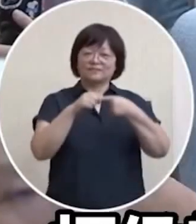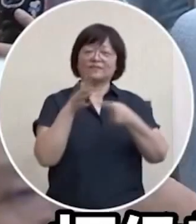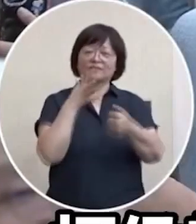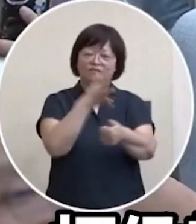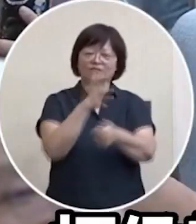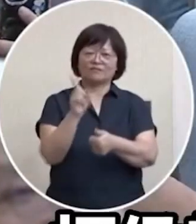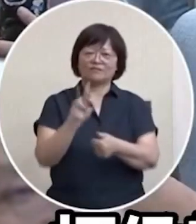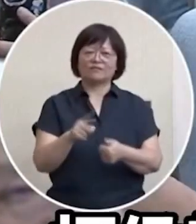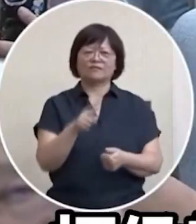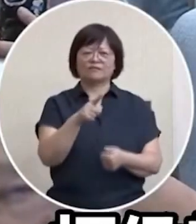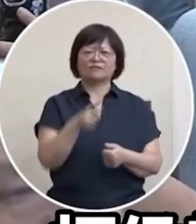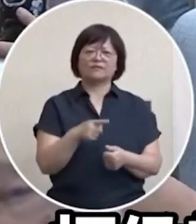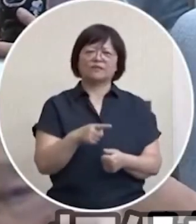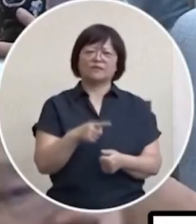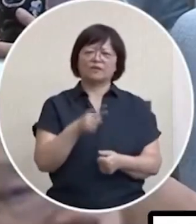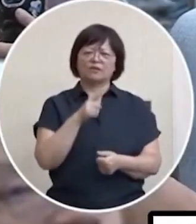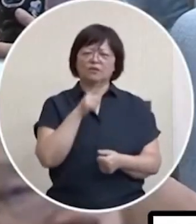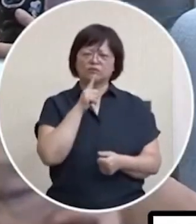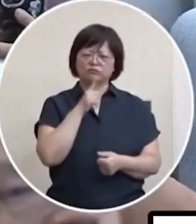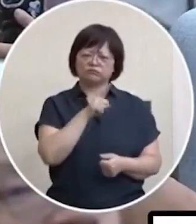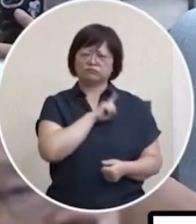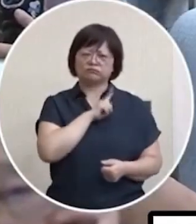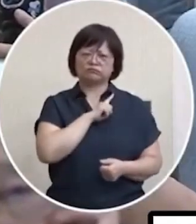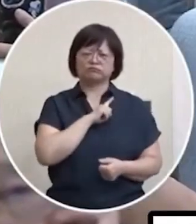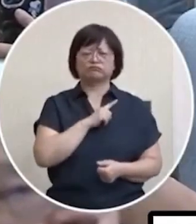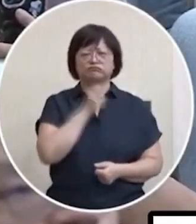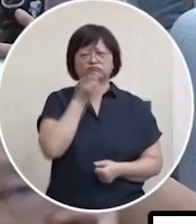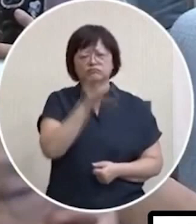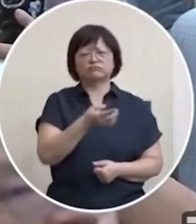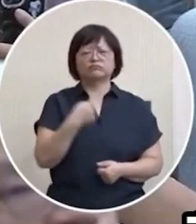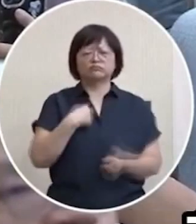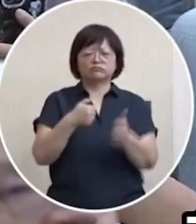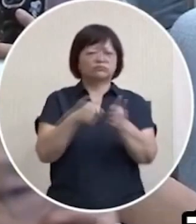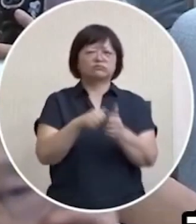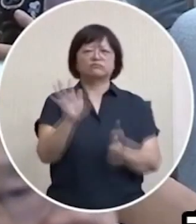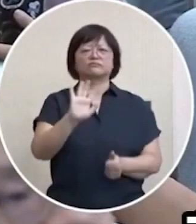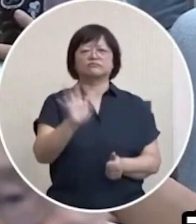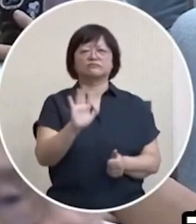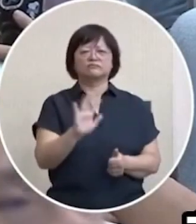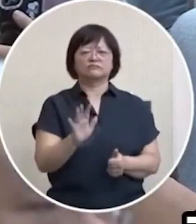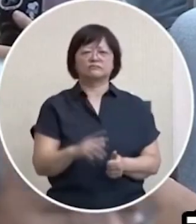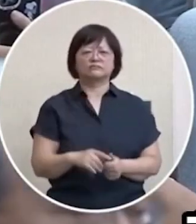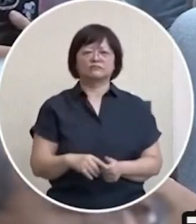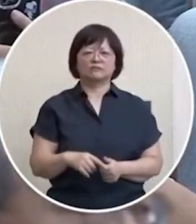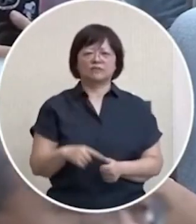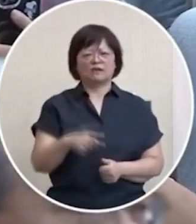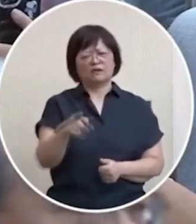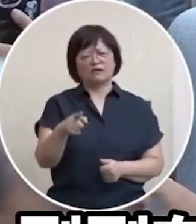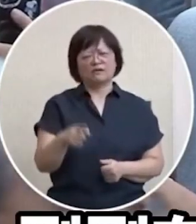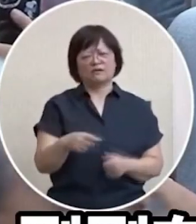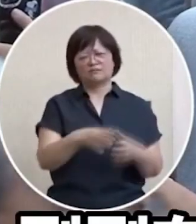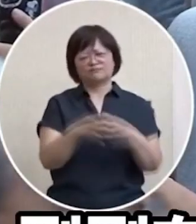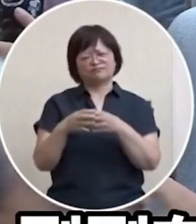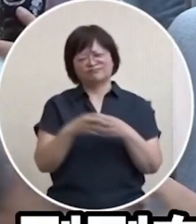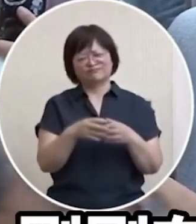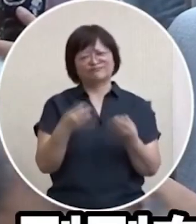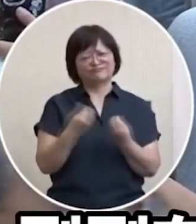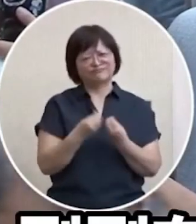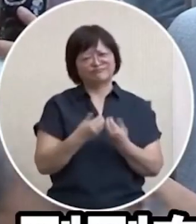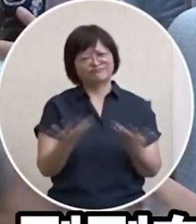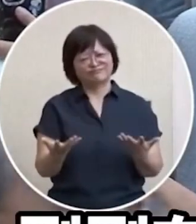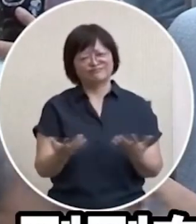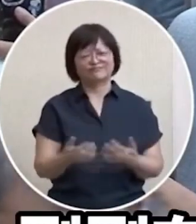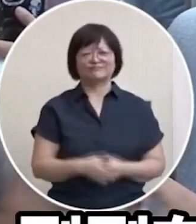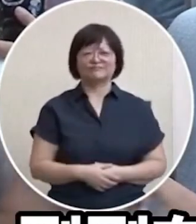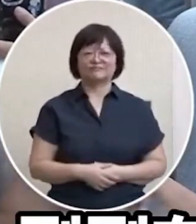柯侯都已经表态不会去当副手，而且党呢已经完成了提名，整合性其实是很低的。那另外刚刚有提到说要